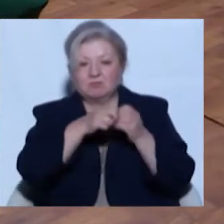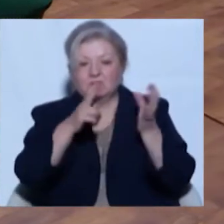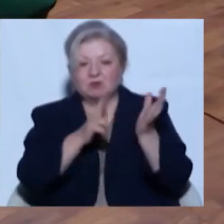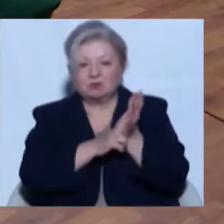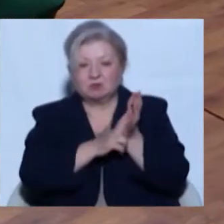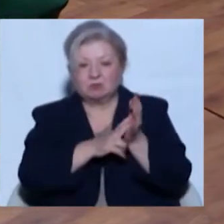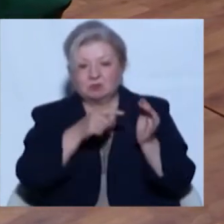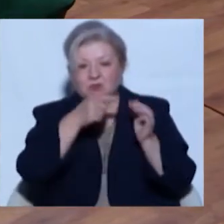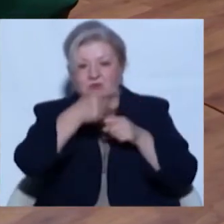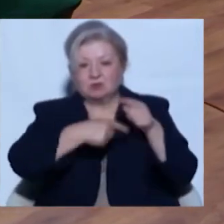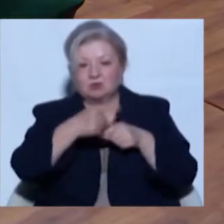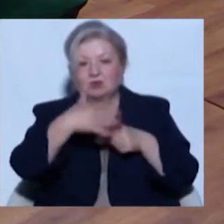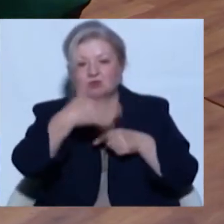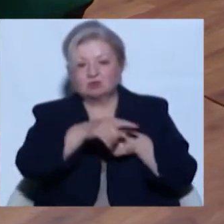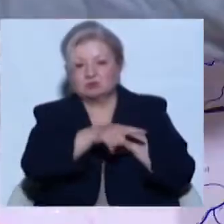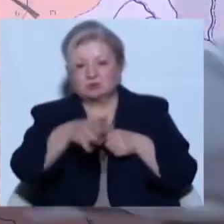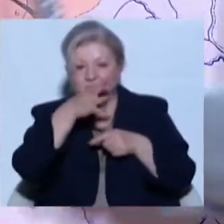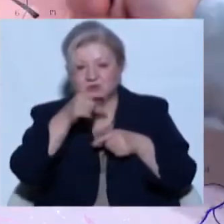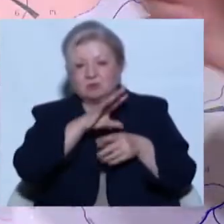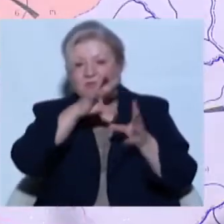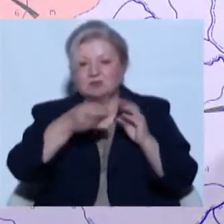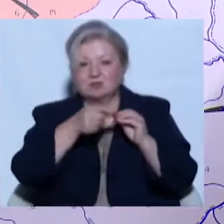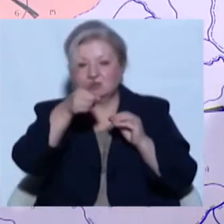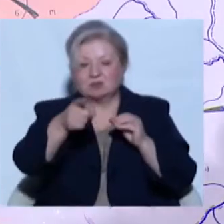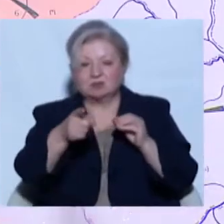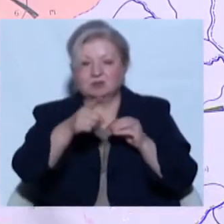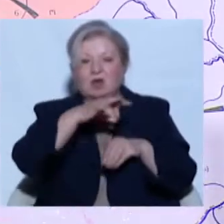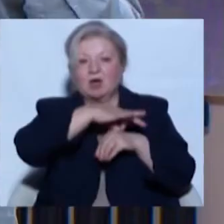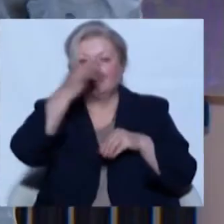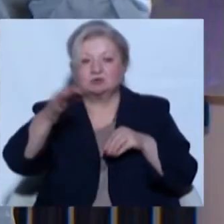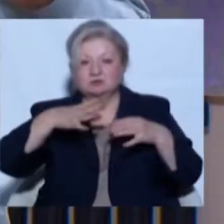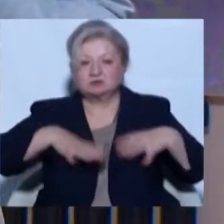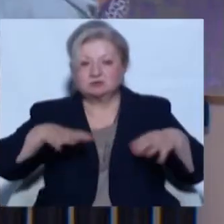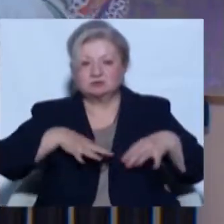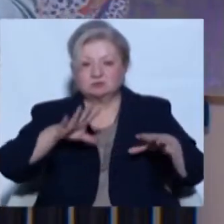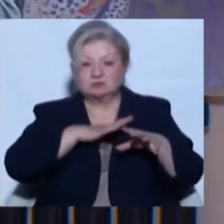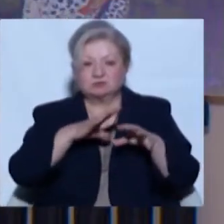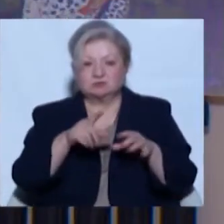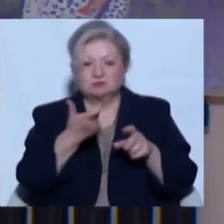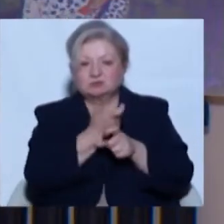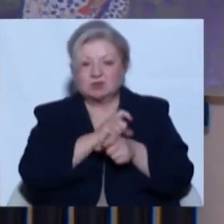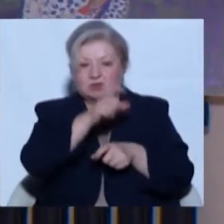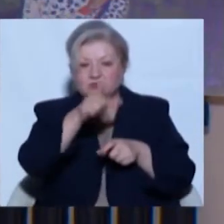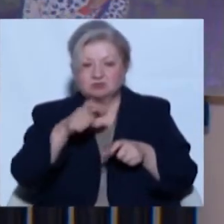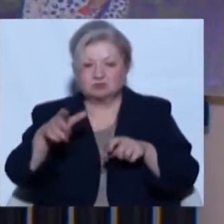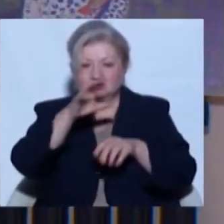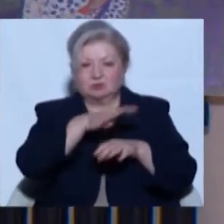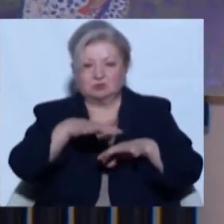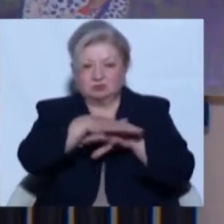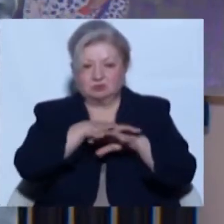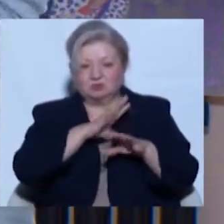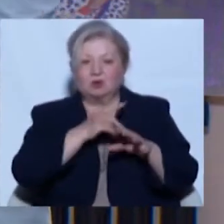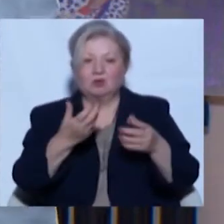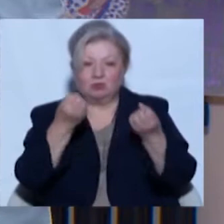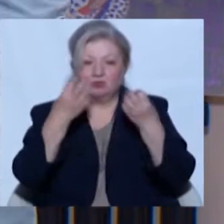საუკუნის 50-იან წლებისათვის მთლიანად აღმოსავლეთ საქართველო დაახლოებით სულ 200-300 ადამიანს შეადგენდა, რა ძალიან ცოტა იყო. უბრალოდ შესადარებად